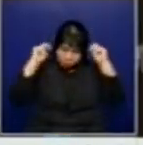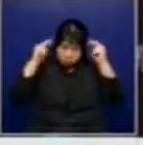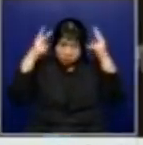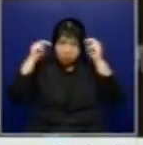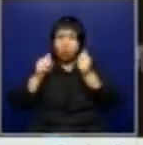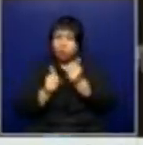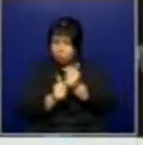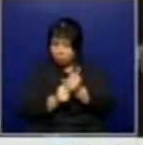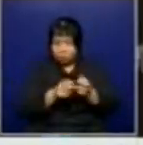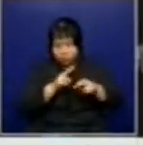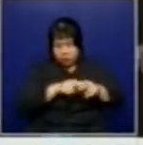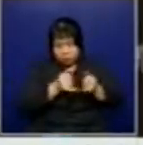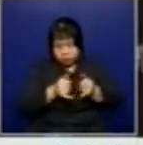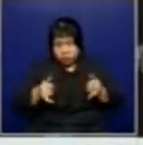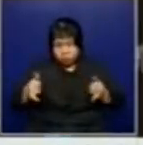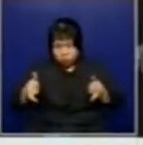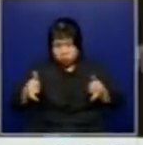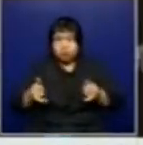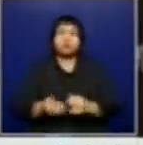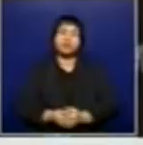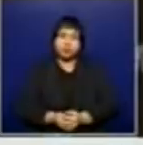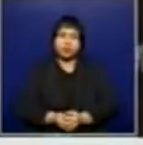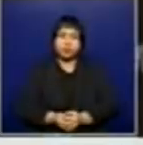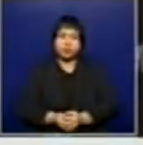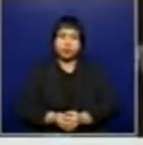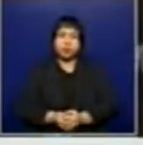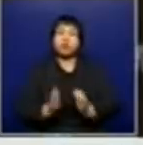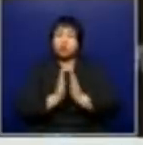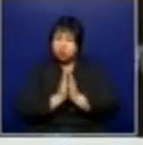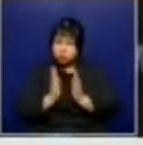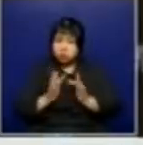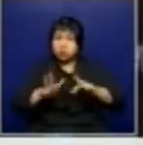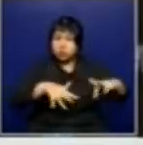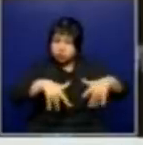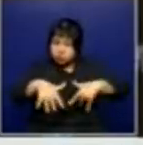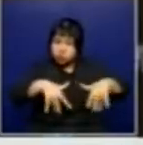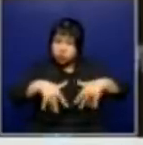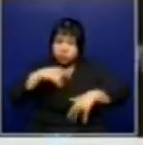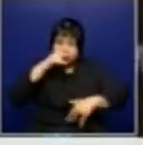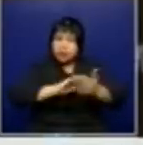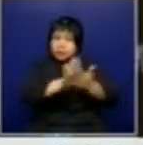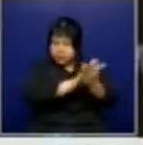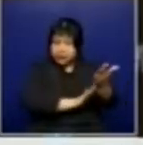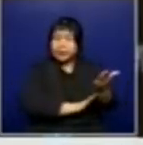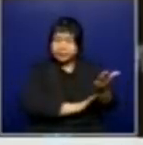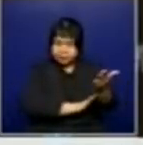นตรีที่นั่งฟังฮะสุดท้ายนะฮะขอบพระคุณพี่น้องประชาชนไทยทั้งประเทศ